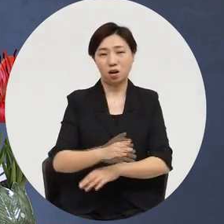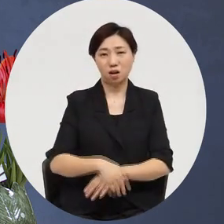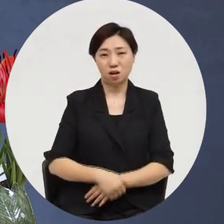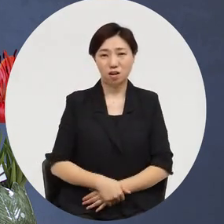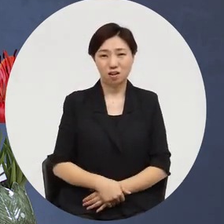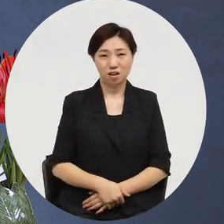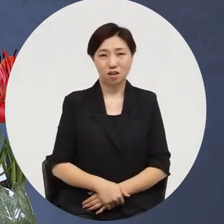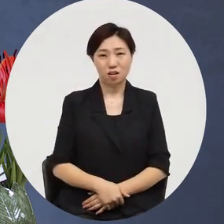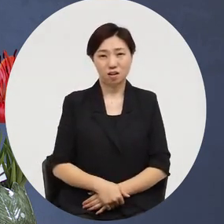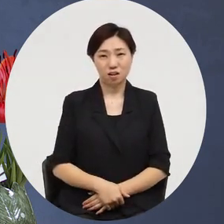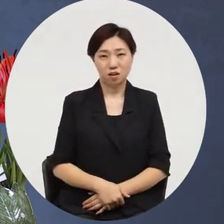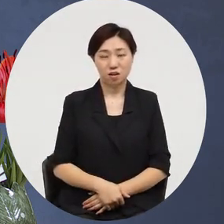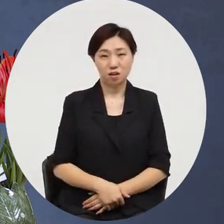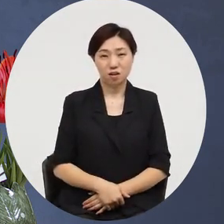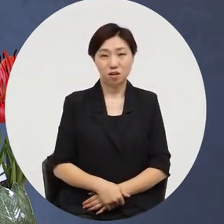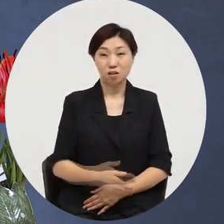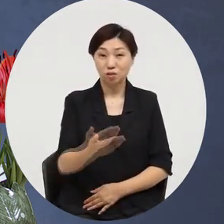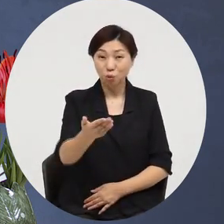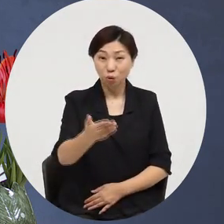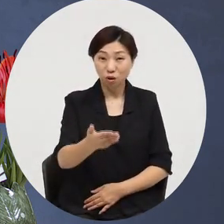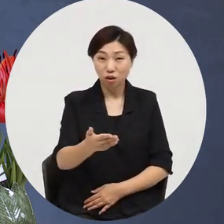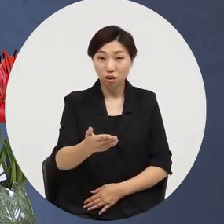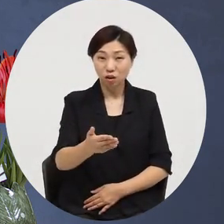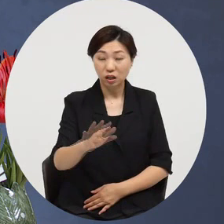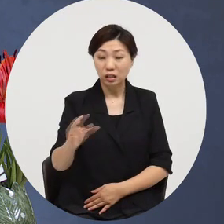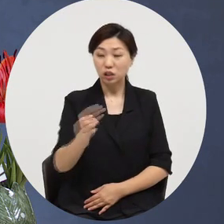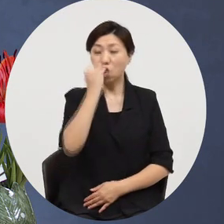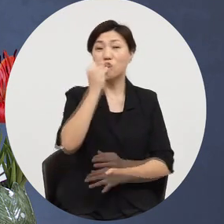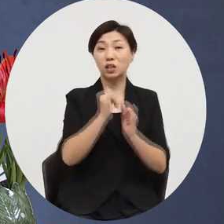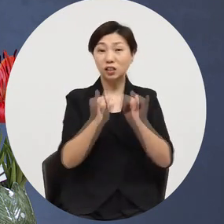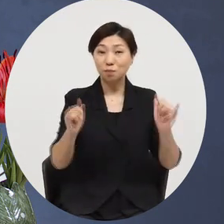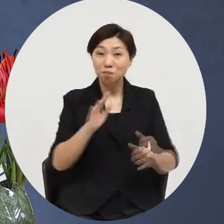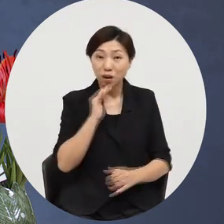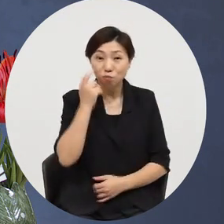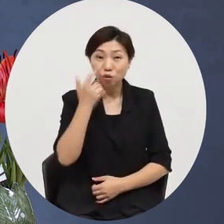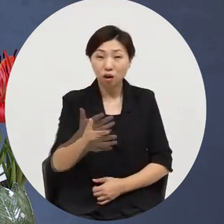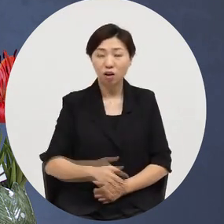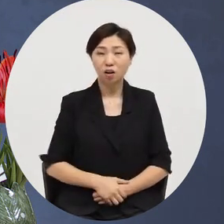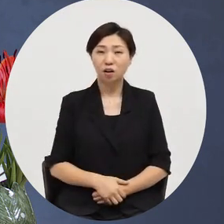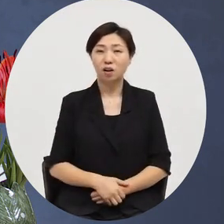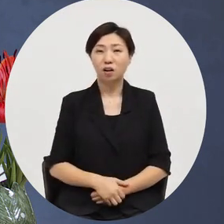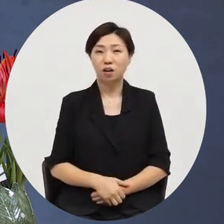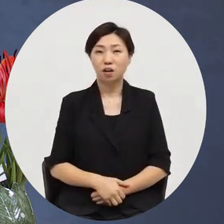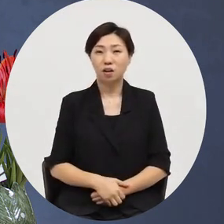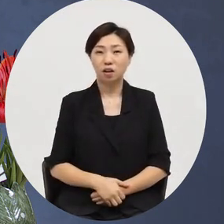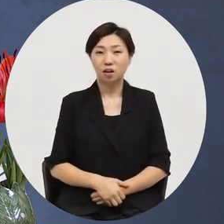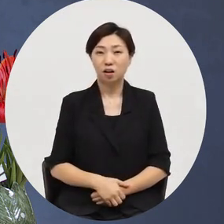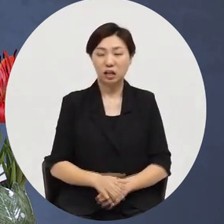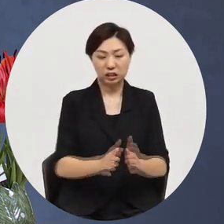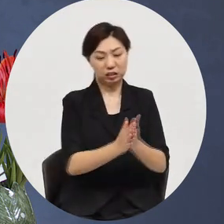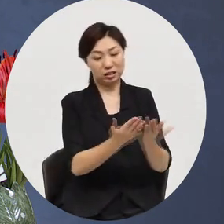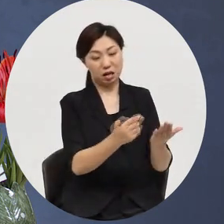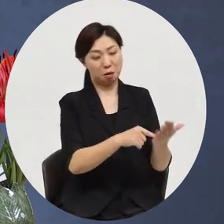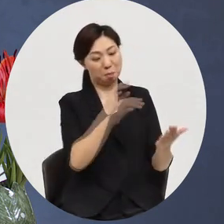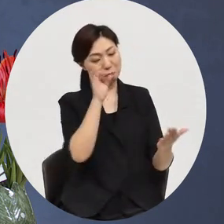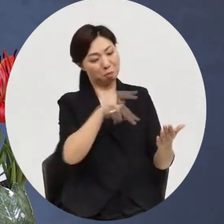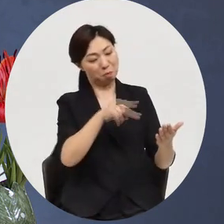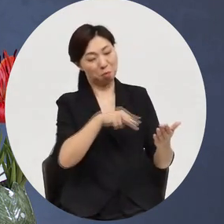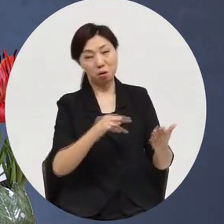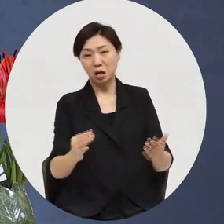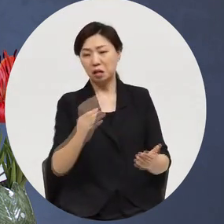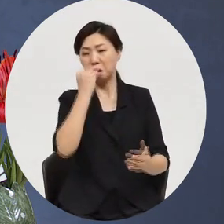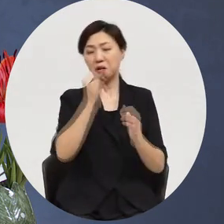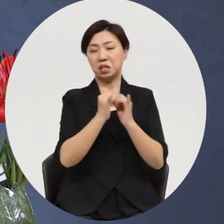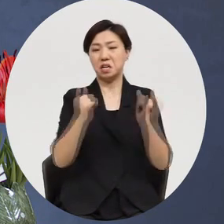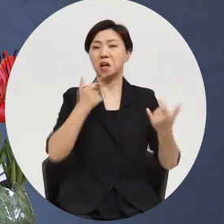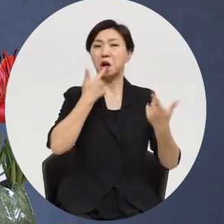있다는 거야. 자기가 뭐 성인 군자요? 성인 군자도 아닌 게 어디 책맥자 보고 성인 군자 흉내